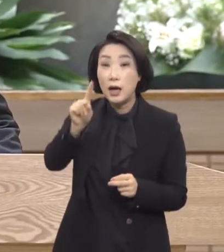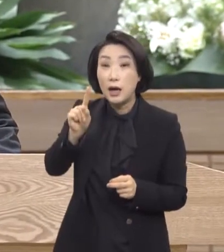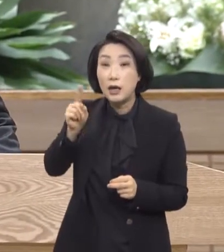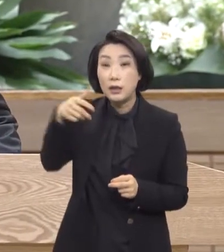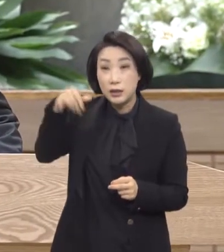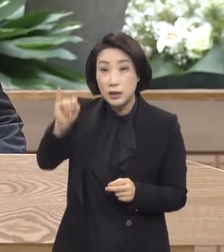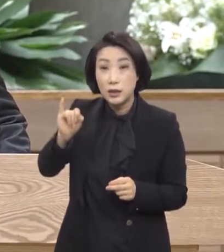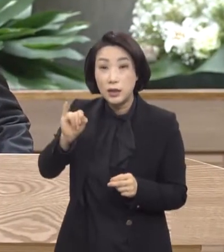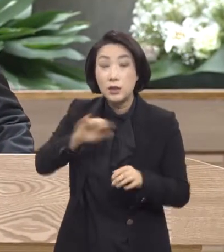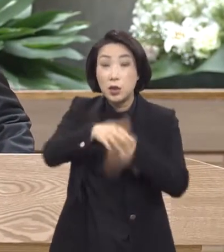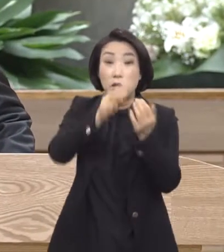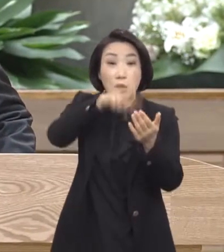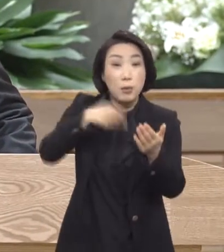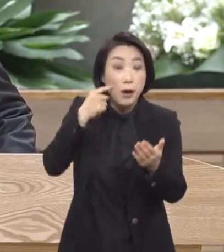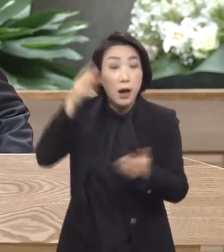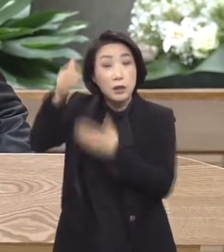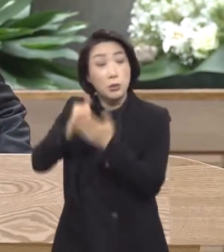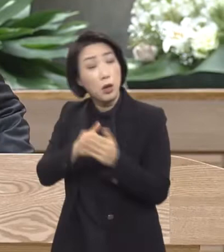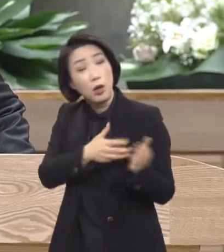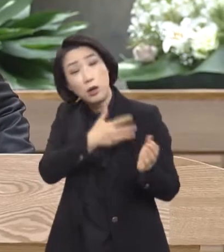하나님이 버릴 수밖에 없었던가